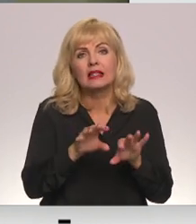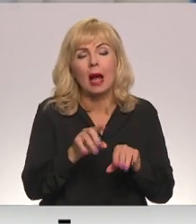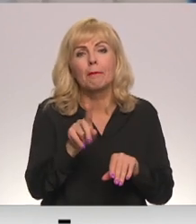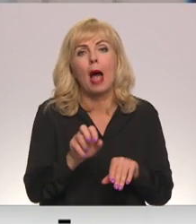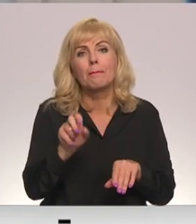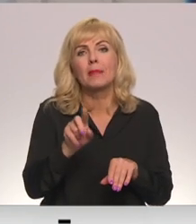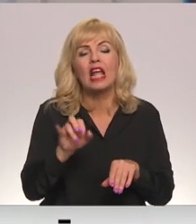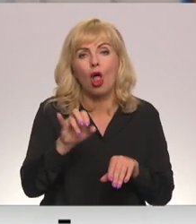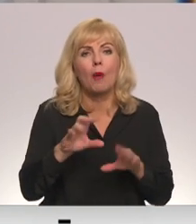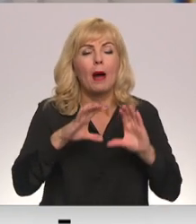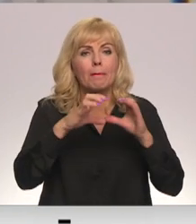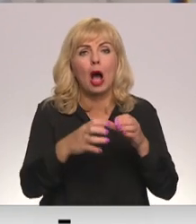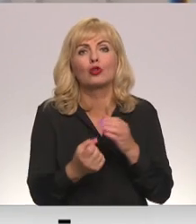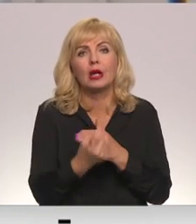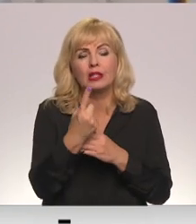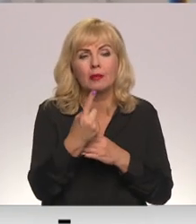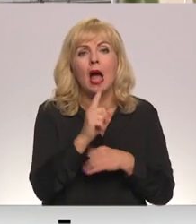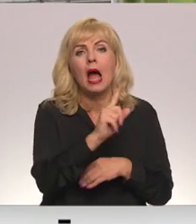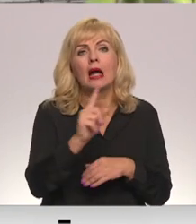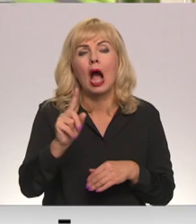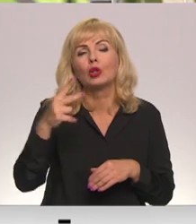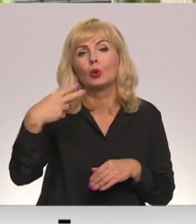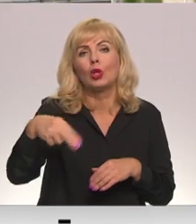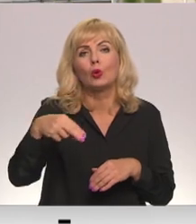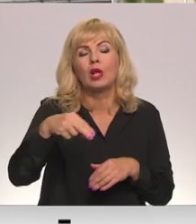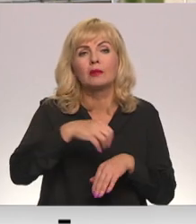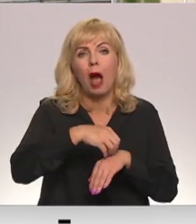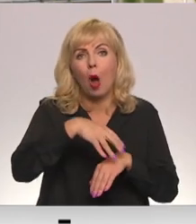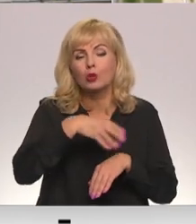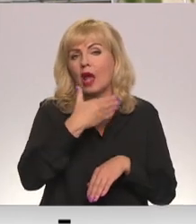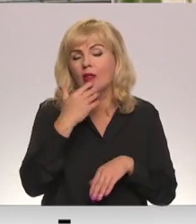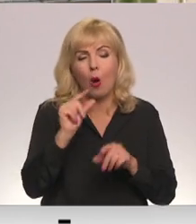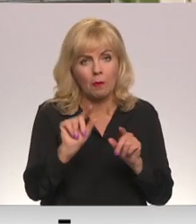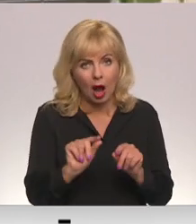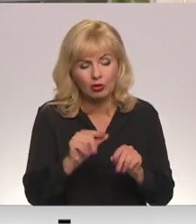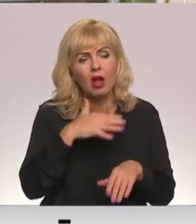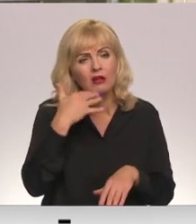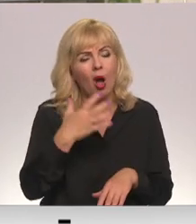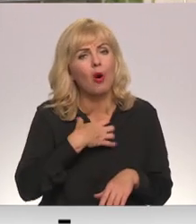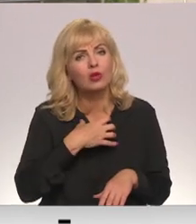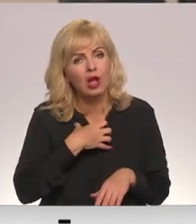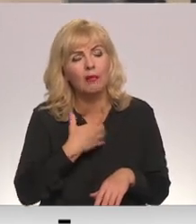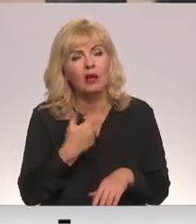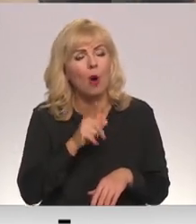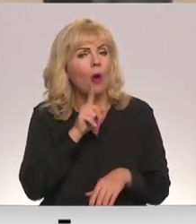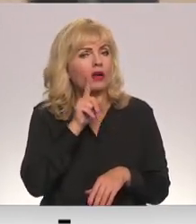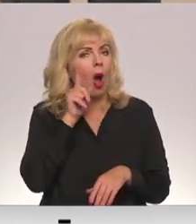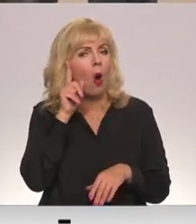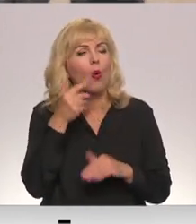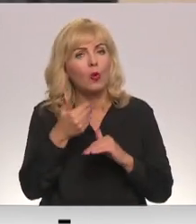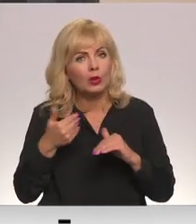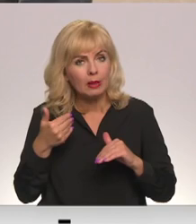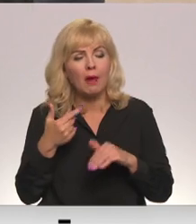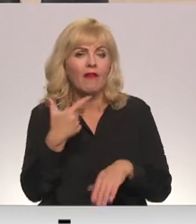papilomas vīruss pasaulē izraisa katru 20. Audzēju, un tas nav maz. Daudzi saslimst agrā jaunībā, tāpēc vakcīnu